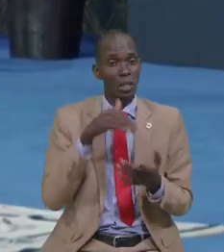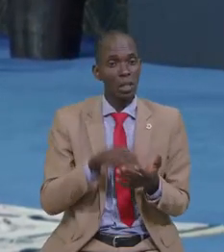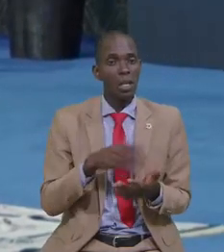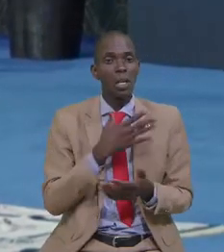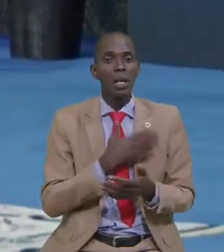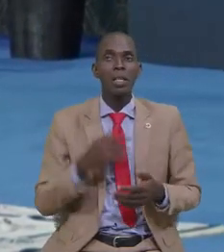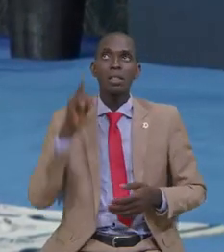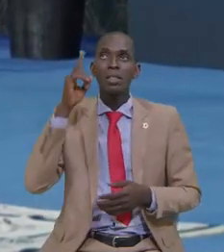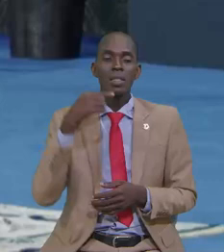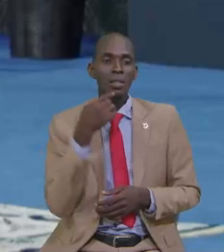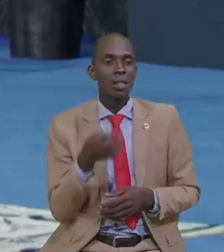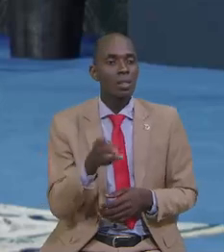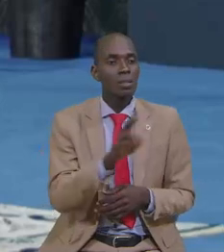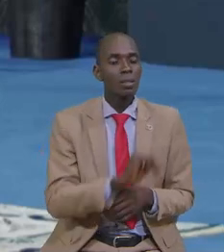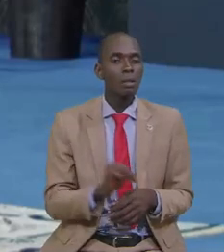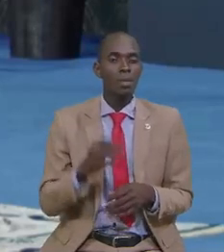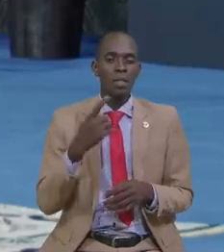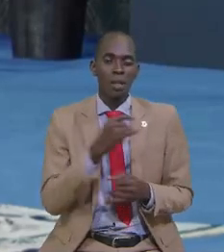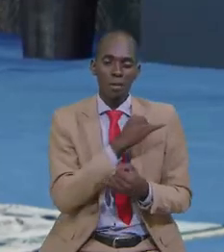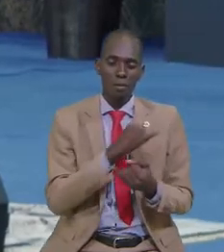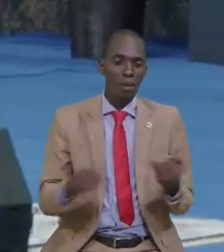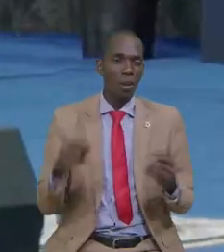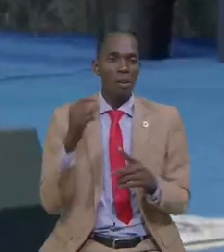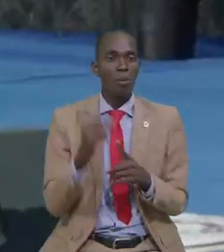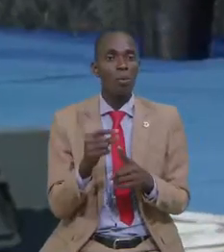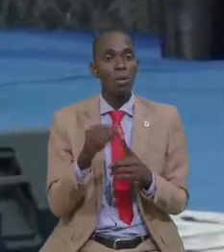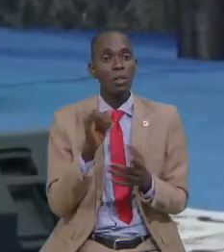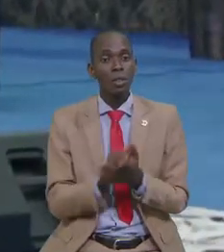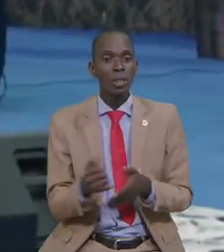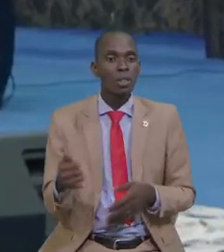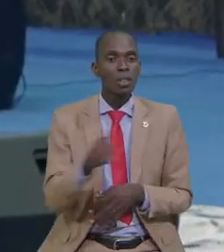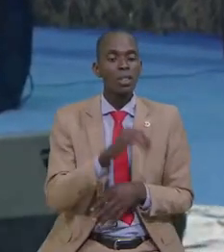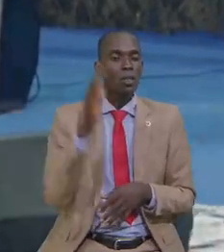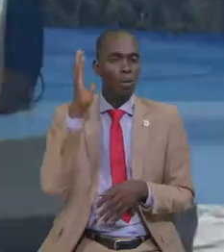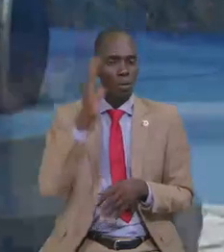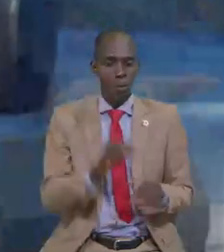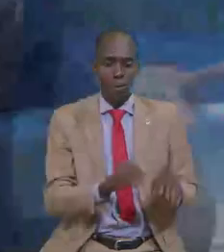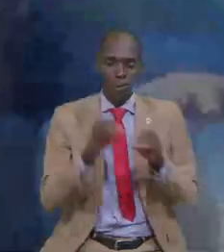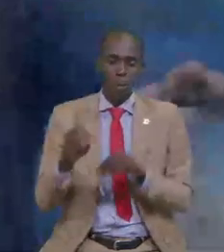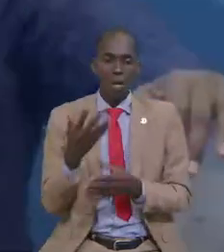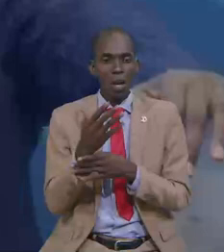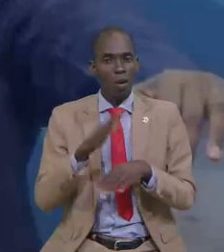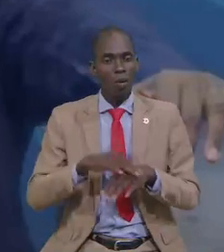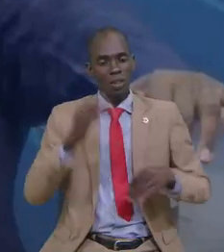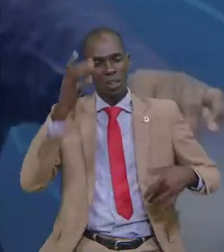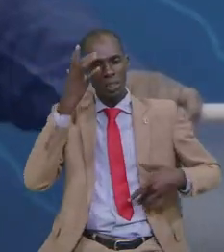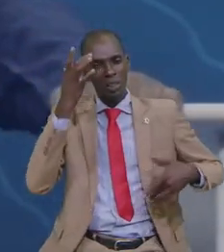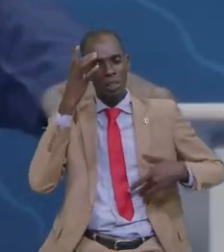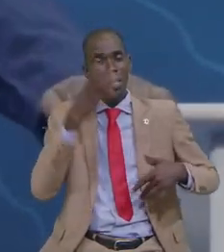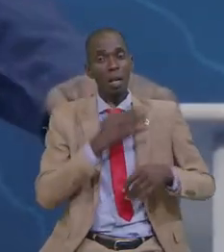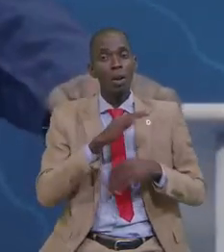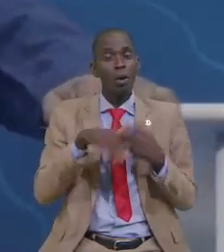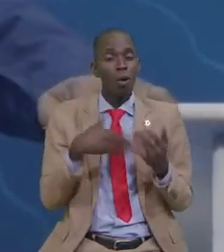et leur a donné les paroles d'adieu, les paroles finales qu'ils imposeront les mains